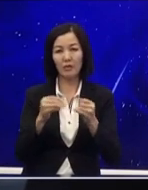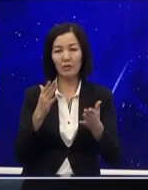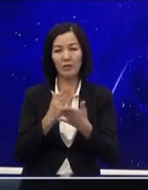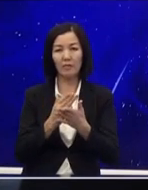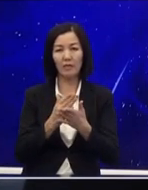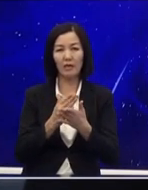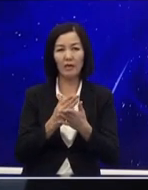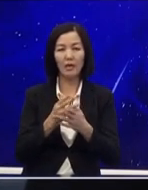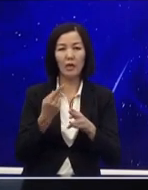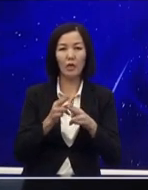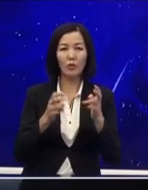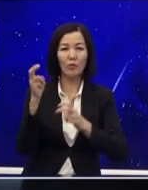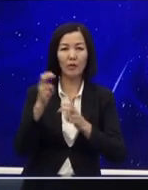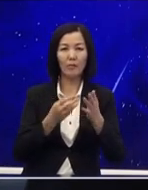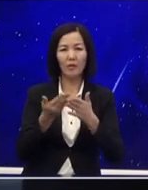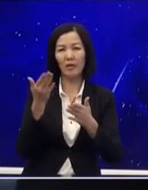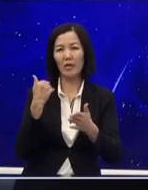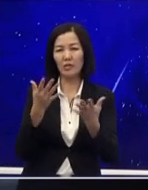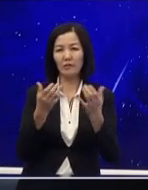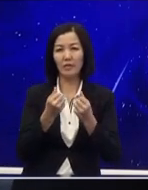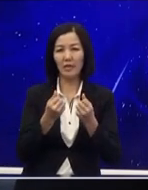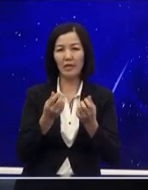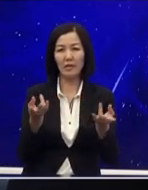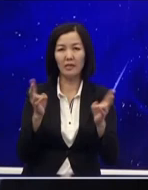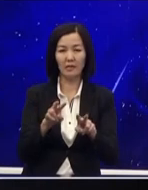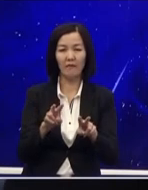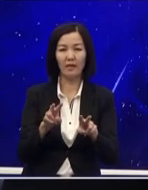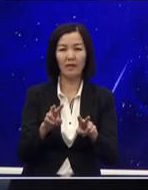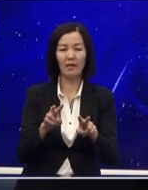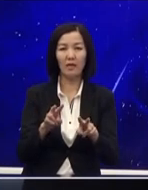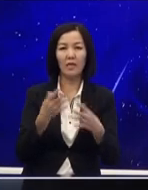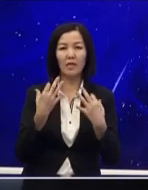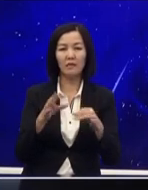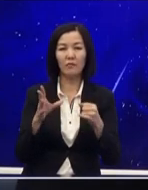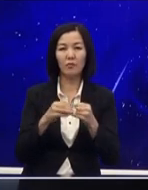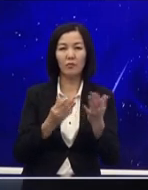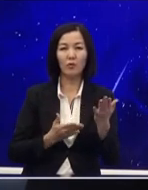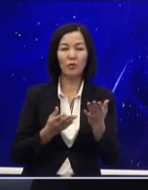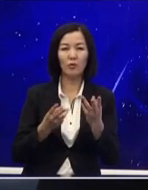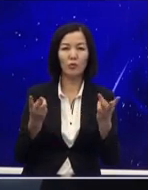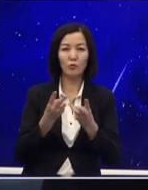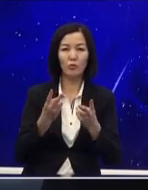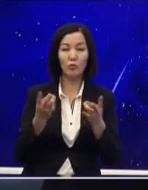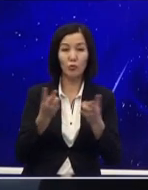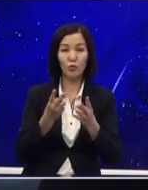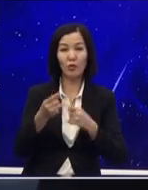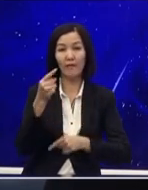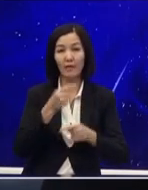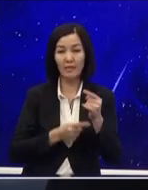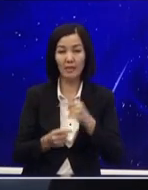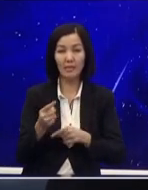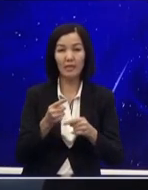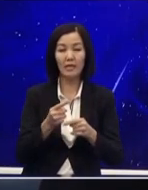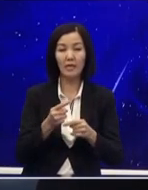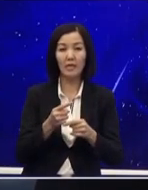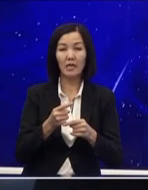те предприятия, которые когда-то взяли, они просто не осваиваются. Мы над этим должны работать. Мы должны работать